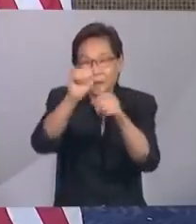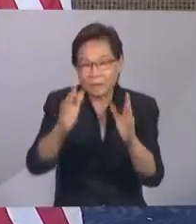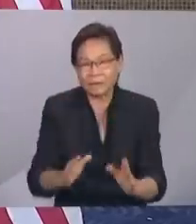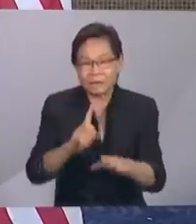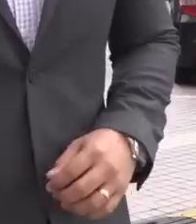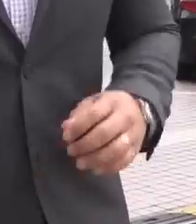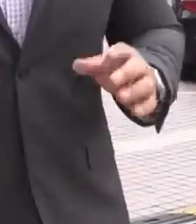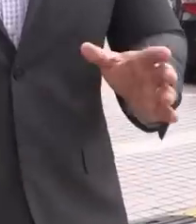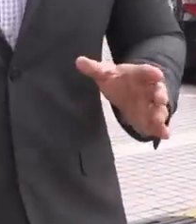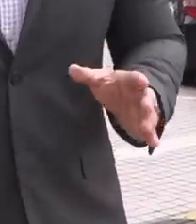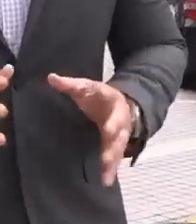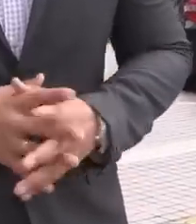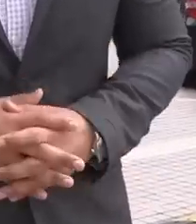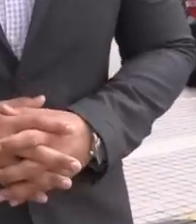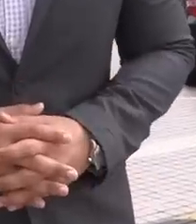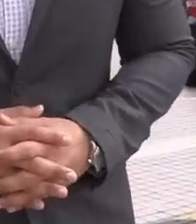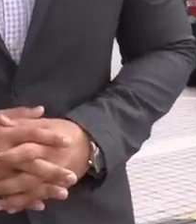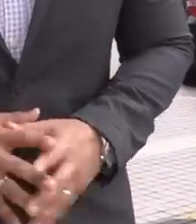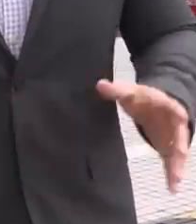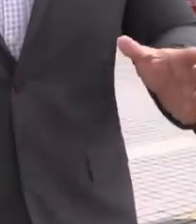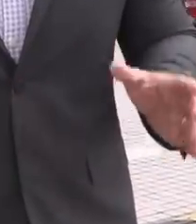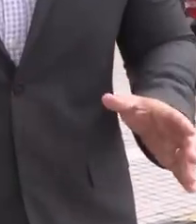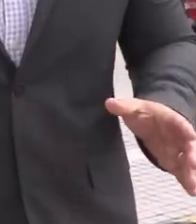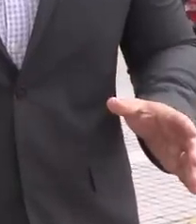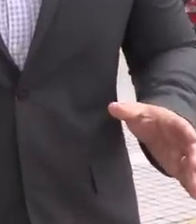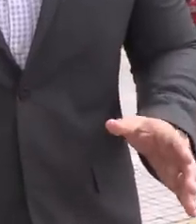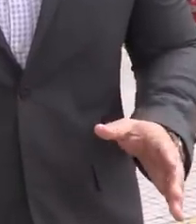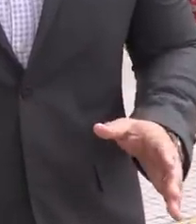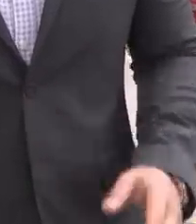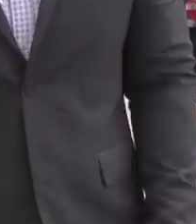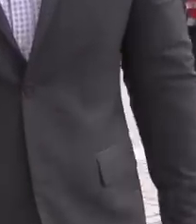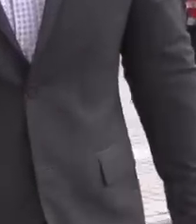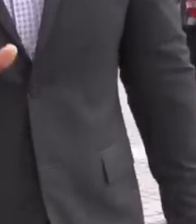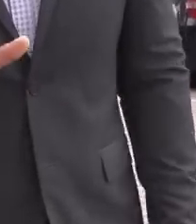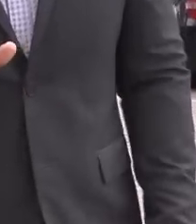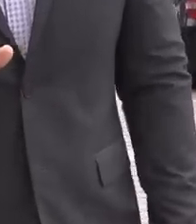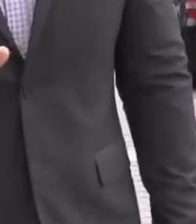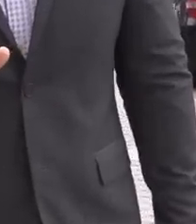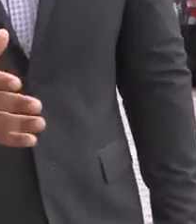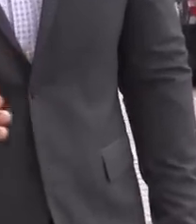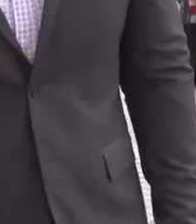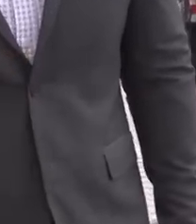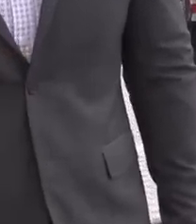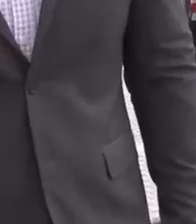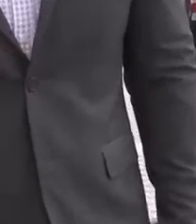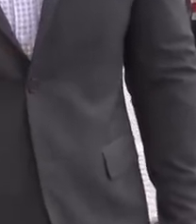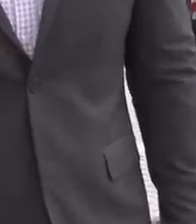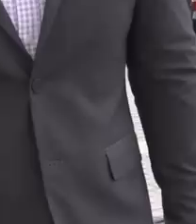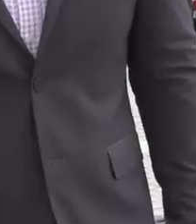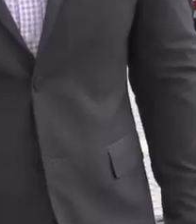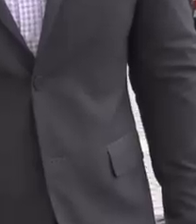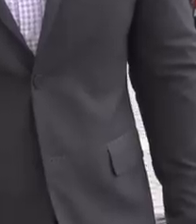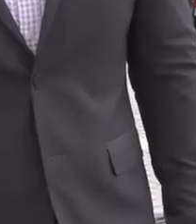di Malaysia saya seni dan Kadir berita dalam dan luar negara sukan ekonomi dan gaya hidup